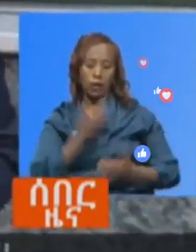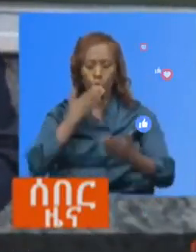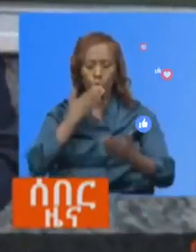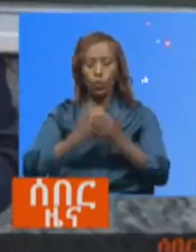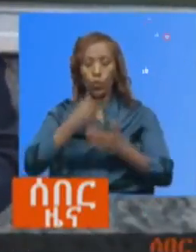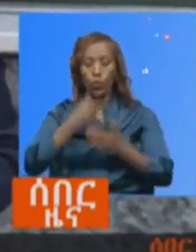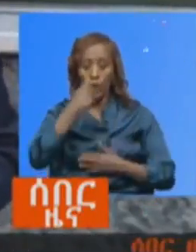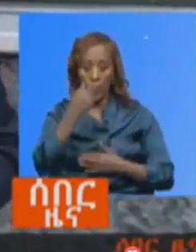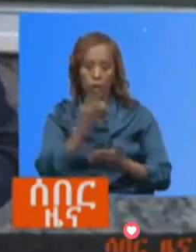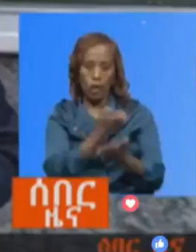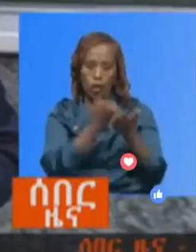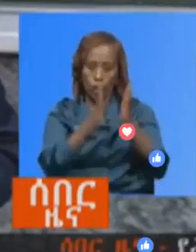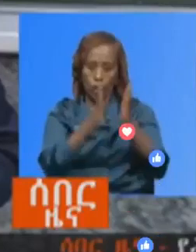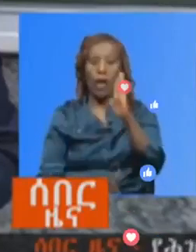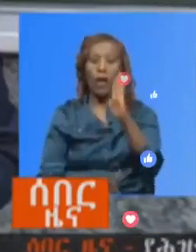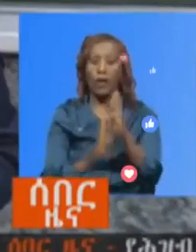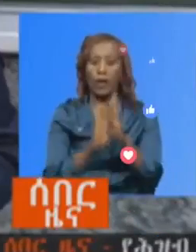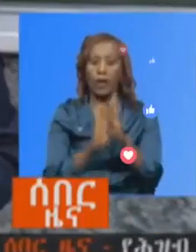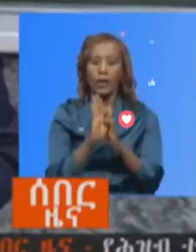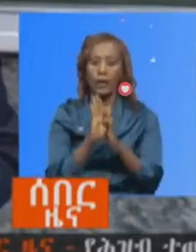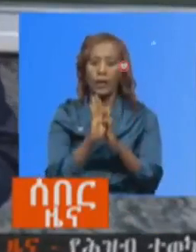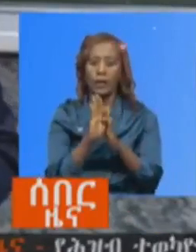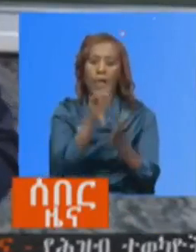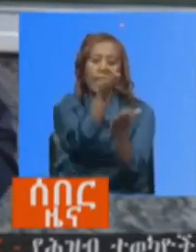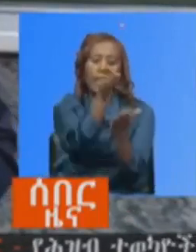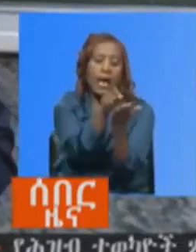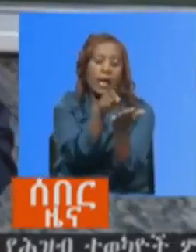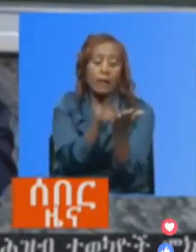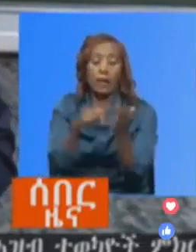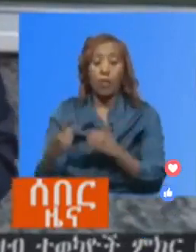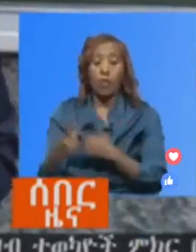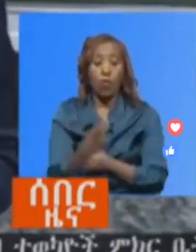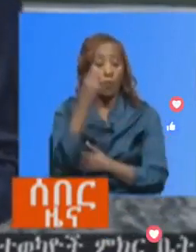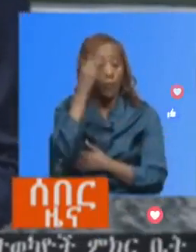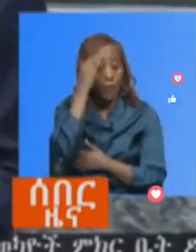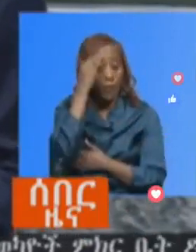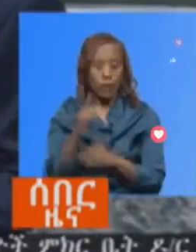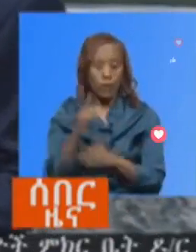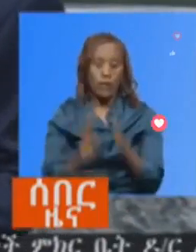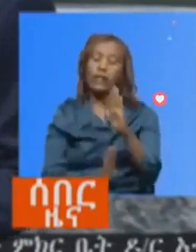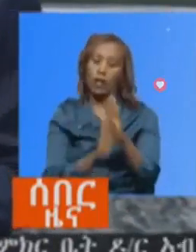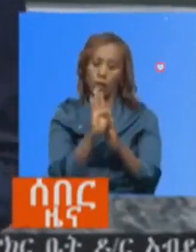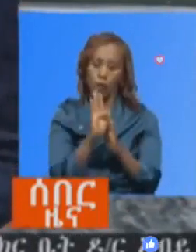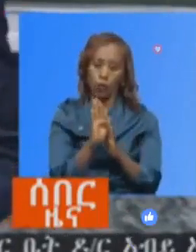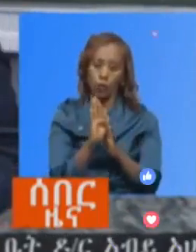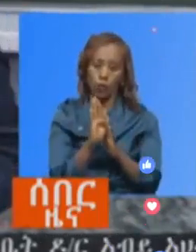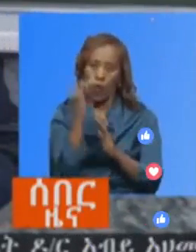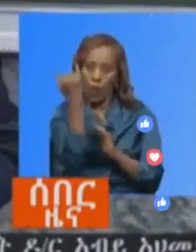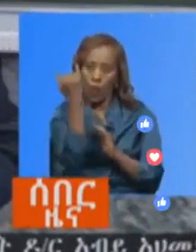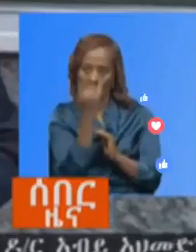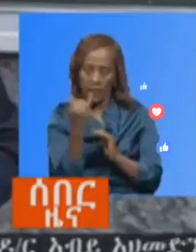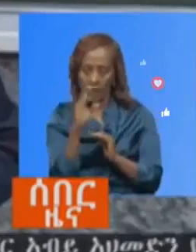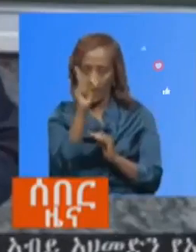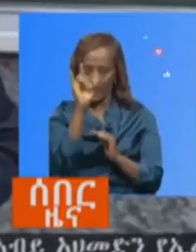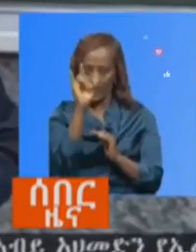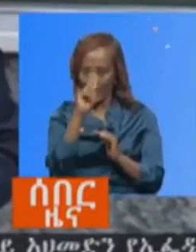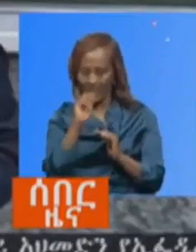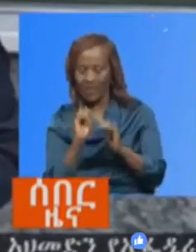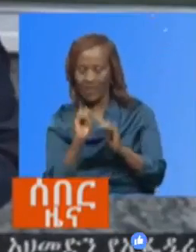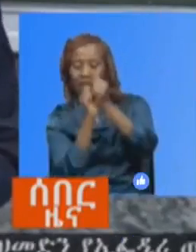የሚባል ኢኮኖሚያዊ እድገትን እያስመዘገበች እንደሆነ ቢታወቅም እድገቱ በቅርጽና በይዘት ተለዋዋጭ